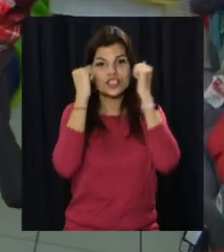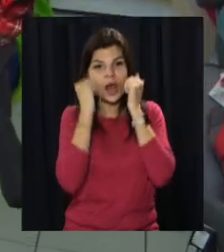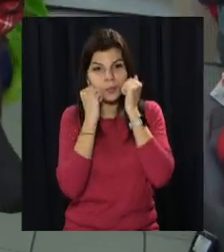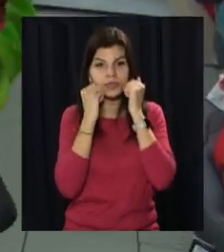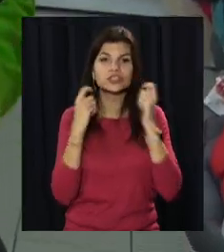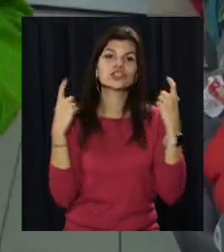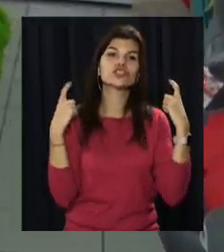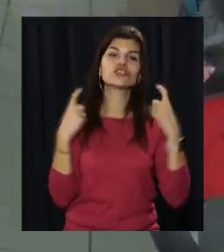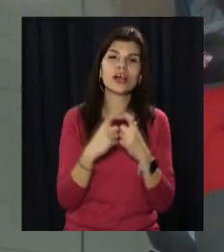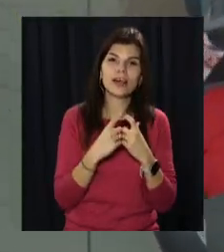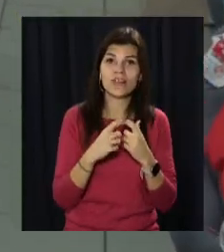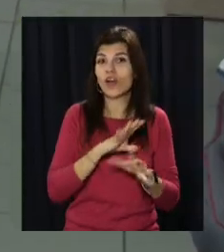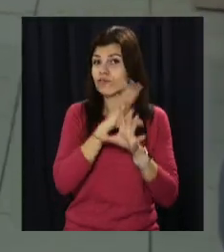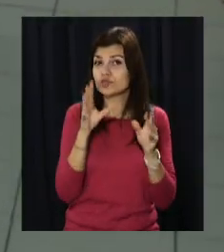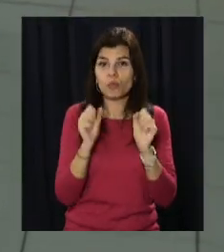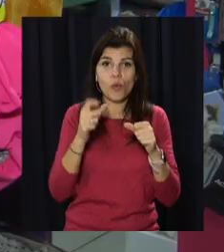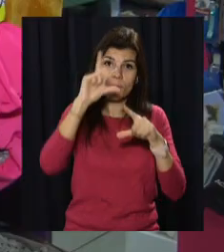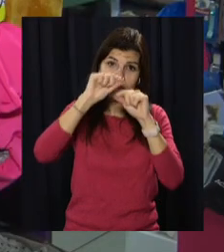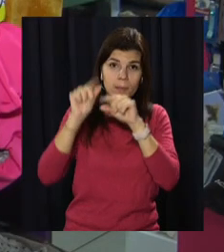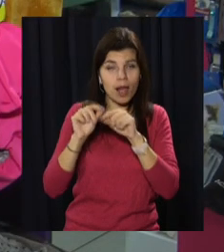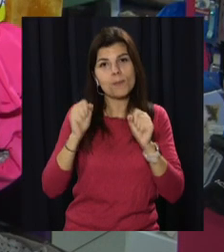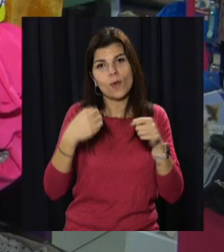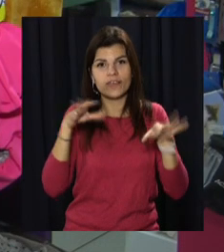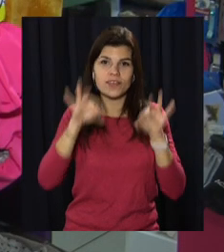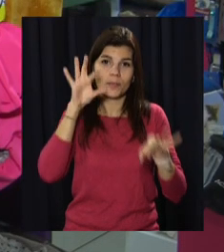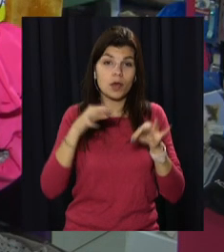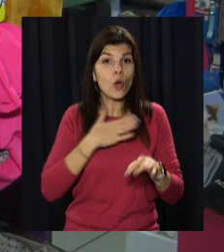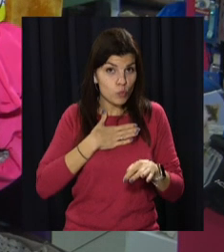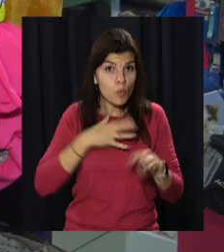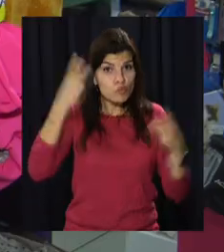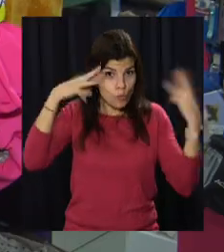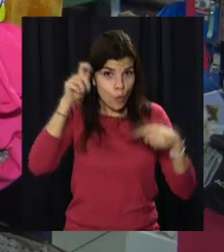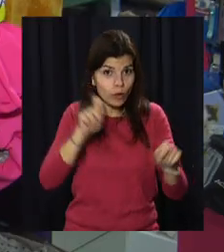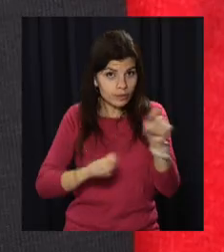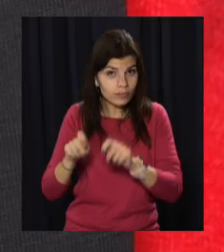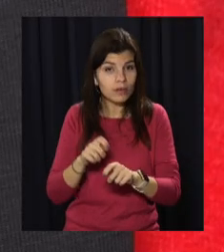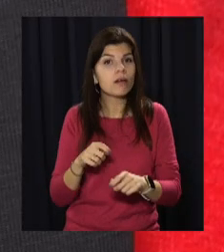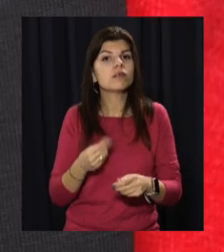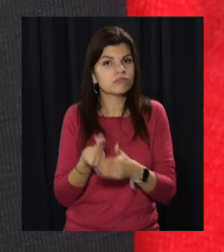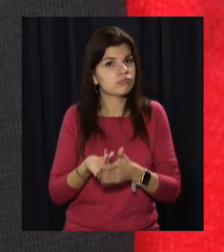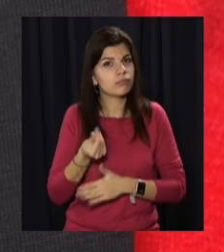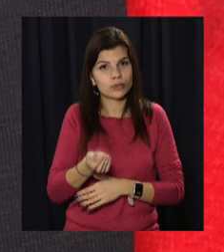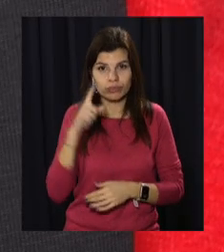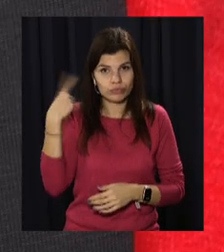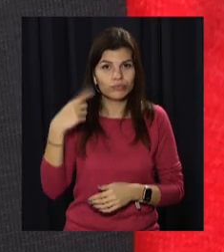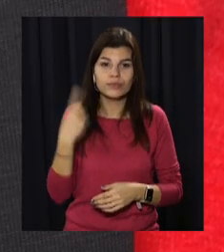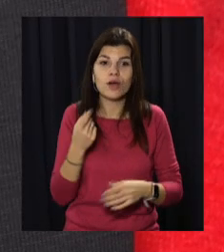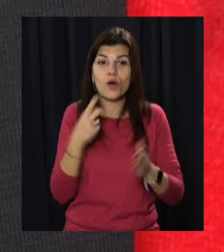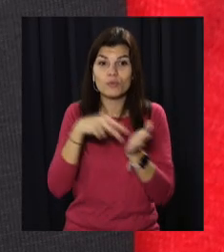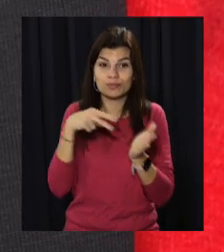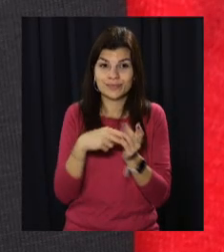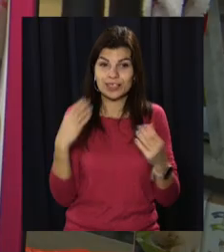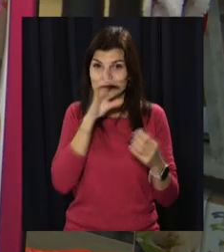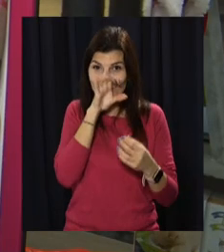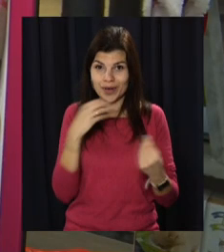такі шарфики невеличкі. Це можна все комбінувати. Любиш модно одягати песика, люби за це і платити. Адже повноцінний лук